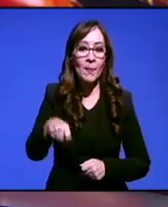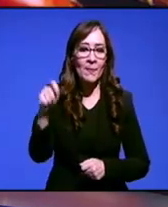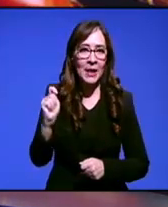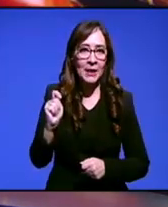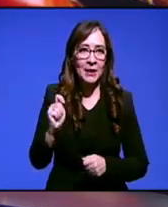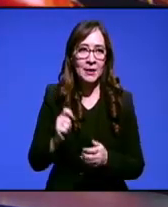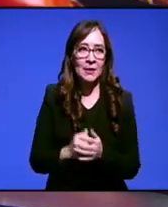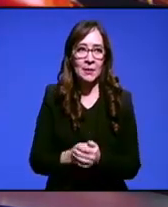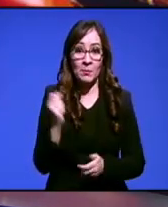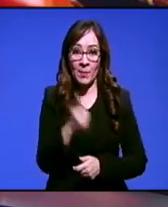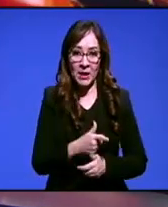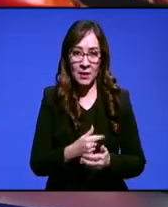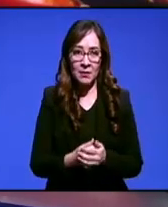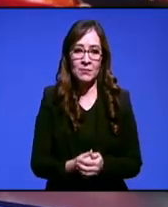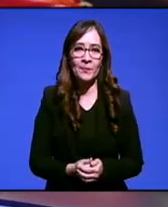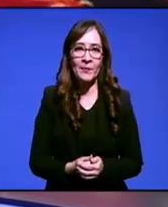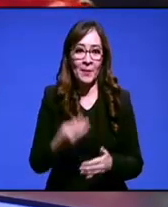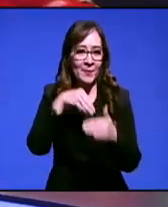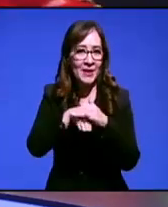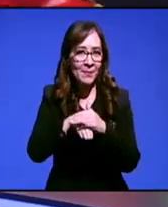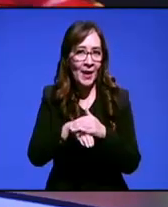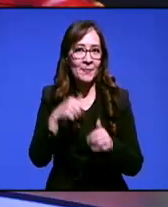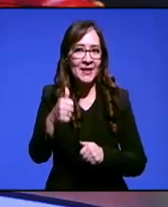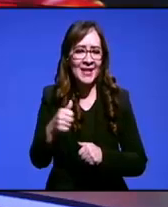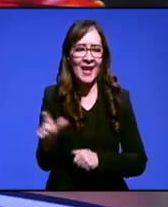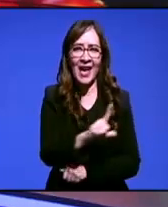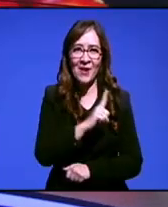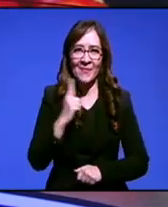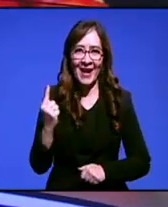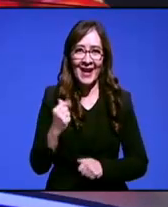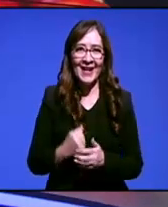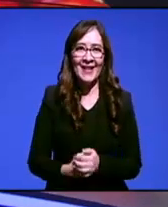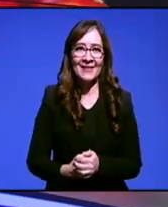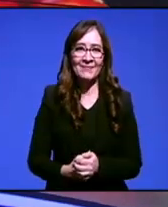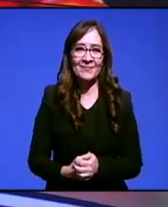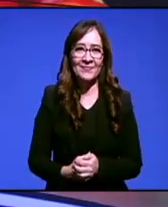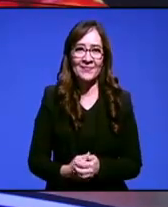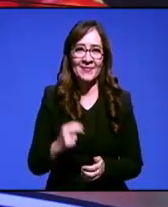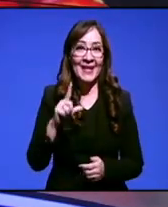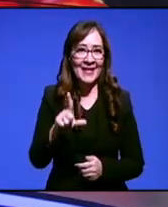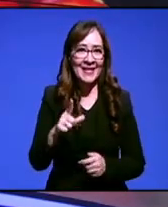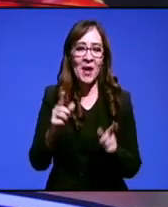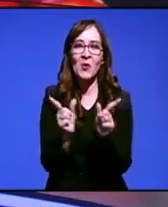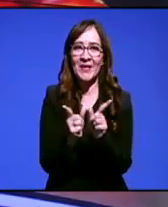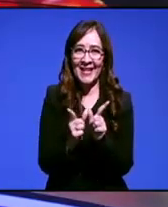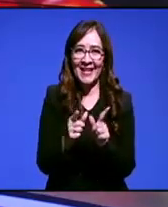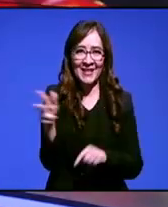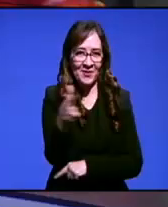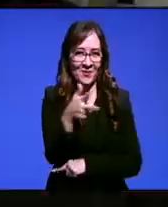banyak, bagaimana penyimpanan yang baik agar bisa bertahan lama? Nah, rekan Lydia Wijaya membahasnya dalam vlog akhir pekan berikut